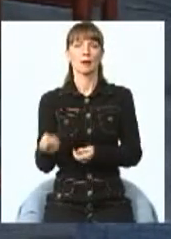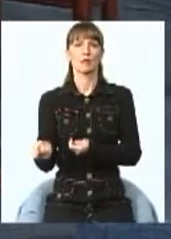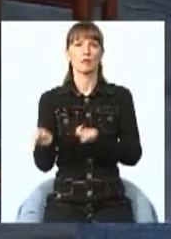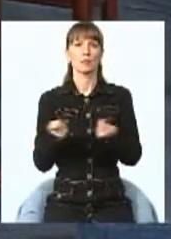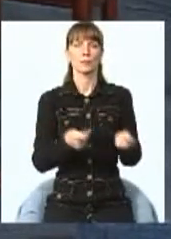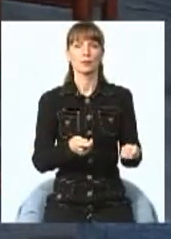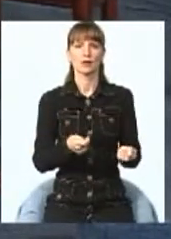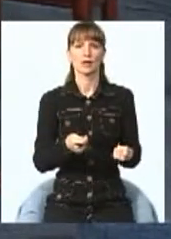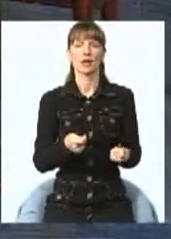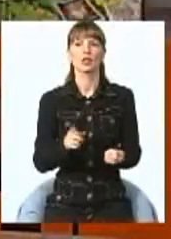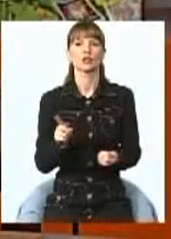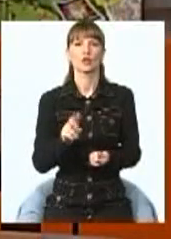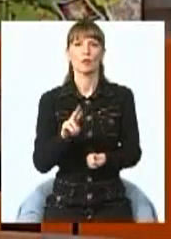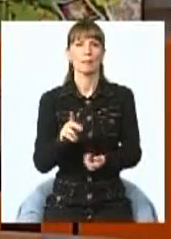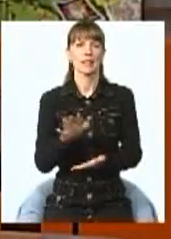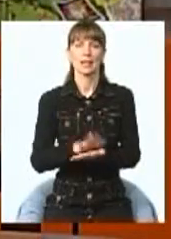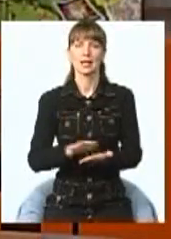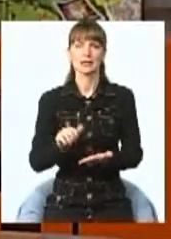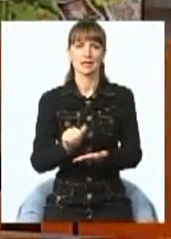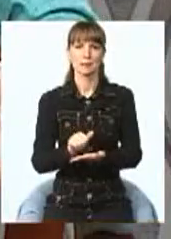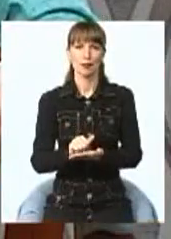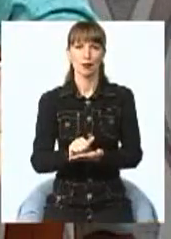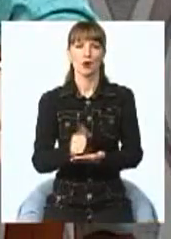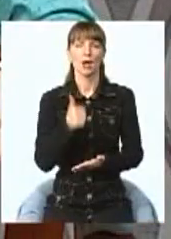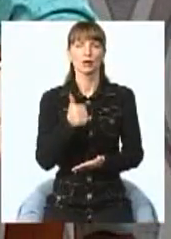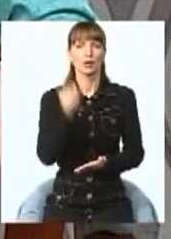потім, щоб не зіпсувати репутацію цієї фірми